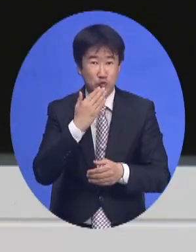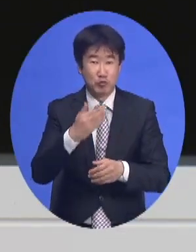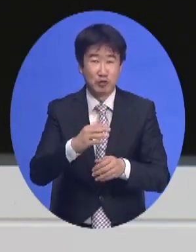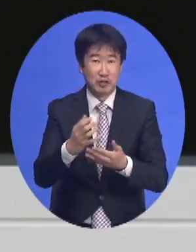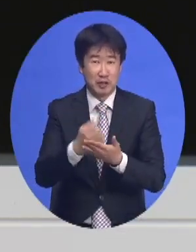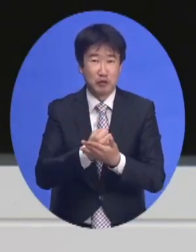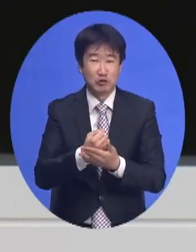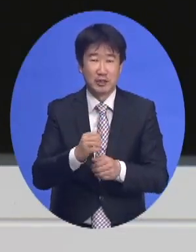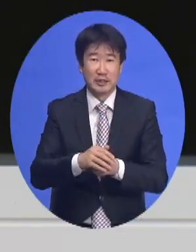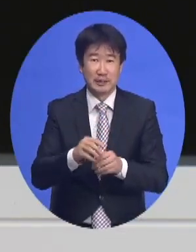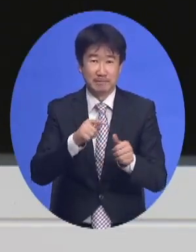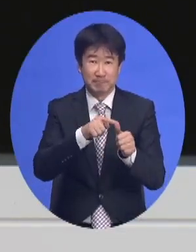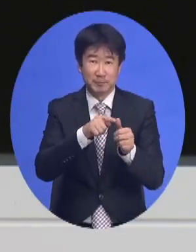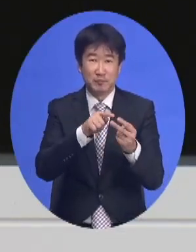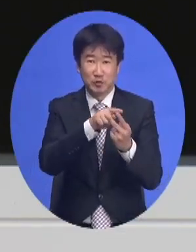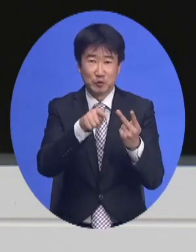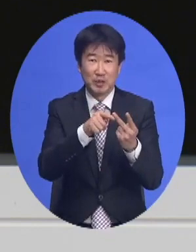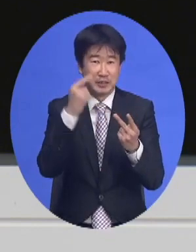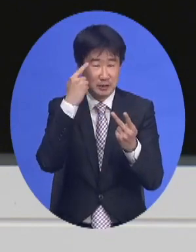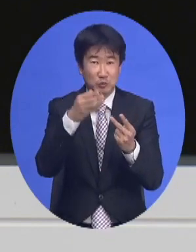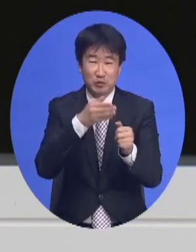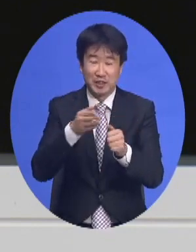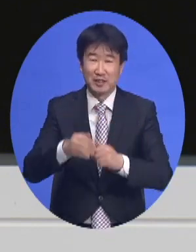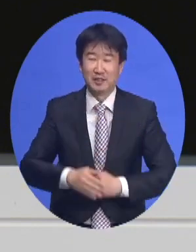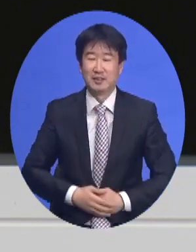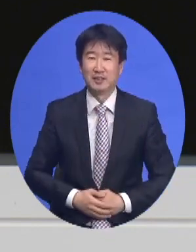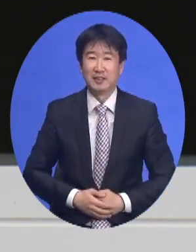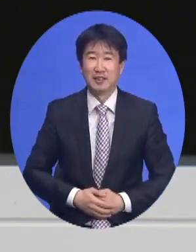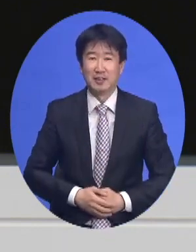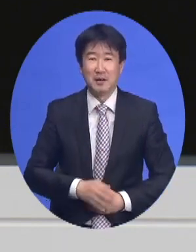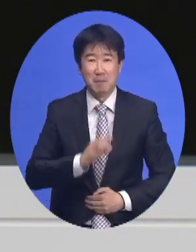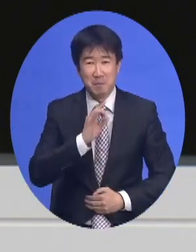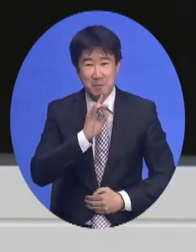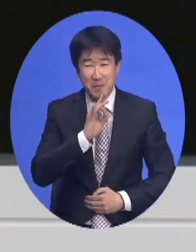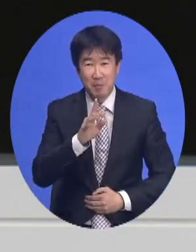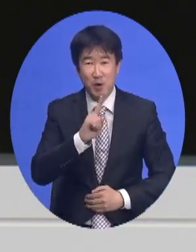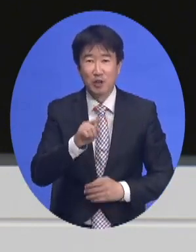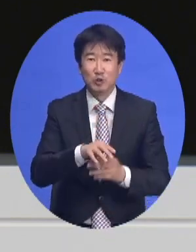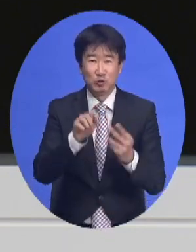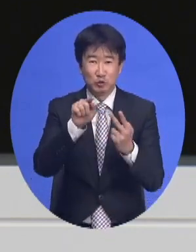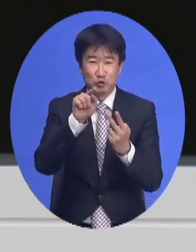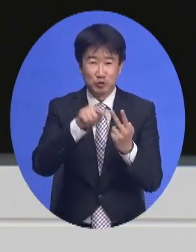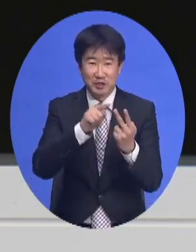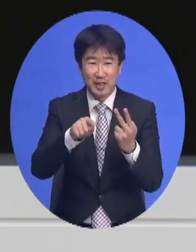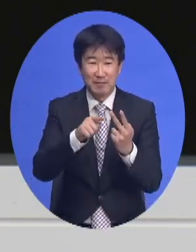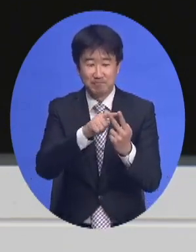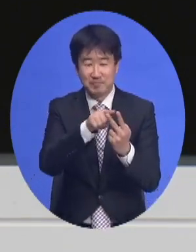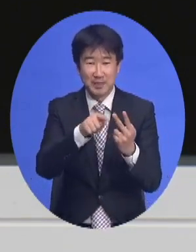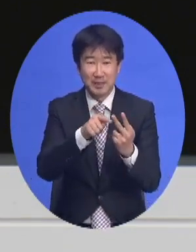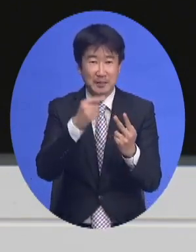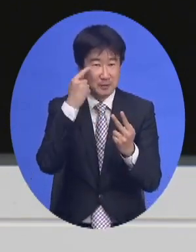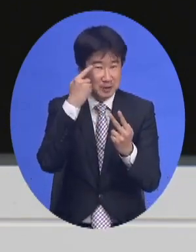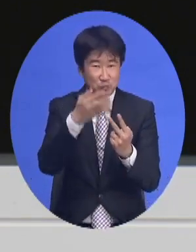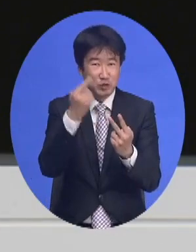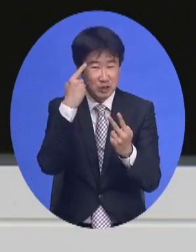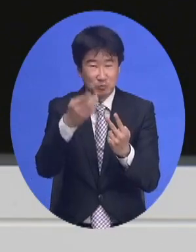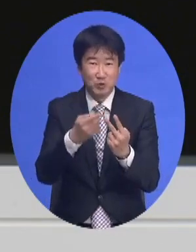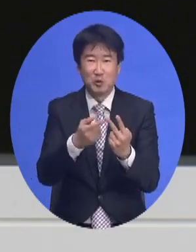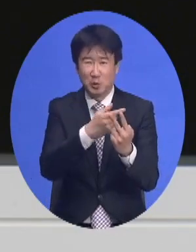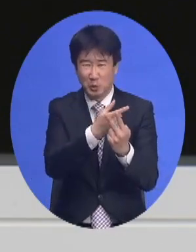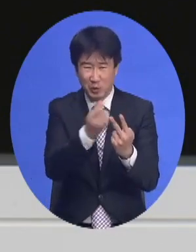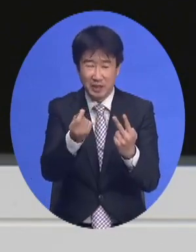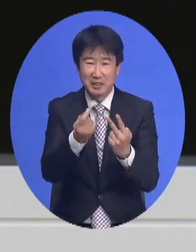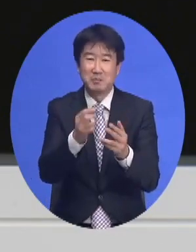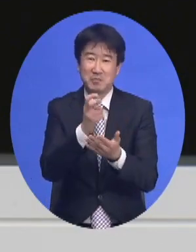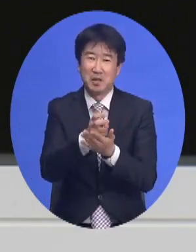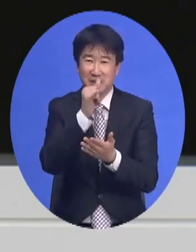잡고 상대 후보에게 질문해 주시면 되겠습니다. 다만 반드시 두 명의 상대 후보에게 질문을 꼭 하셔야 되는 그런